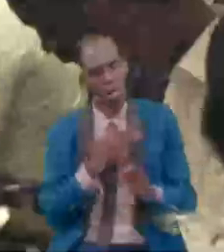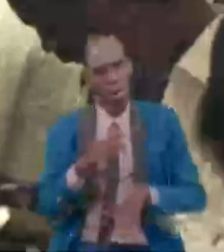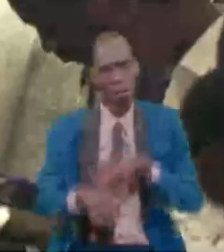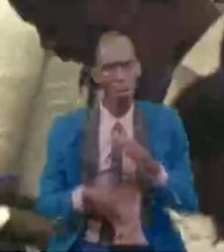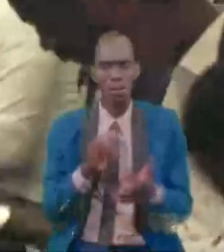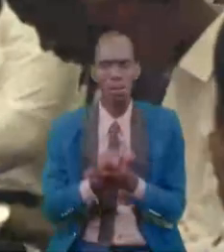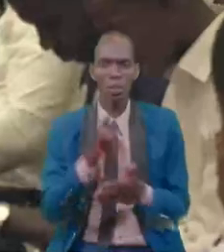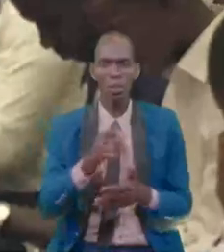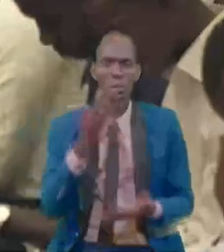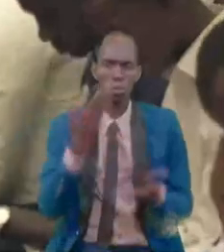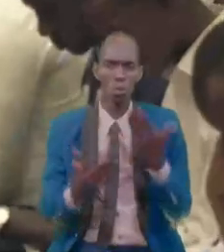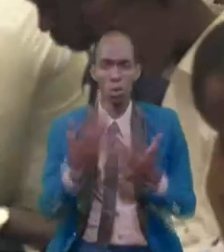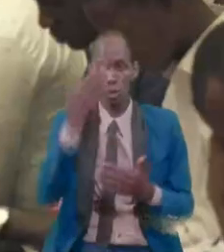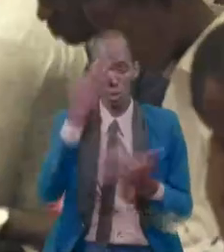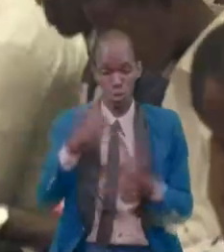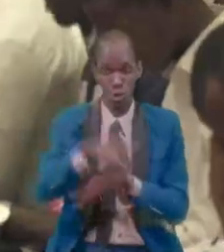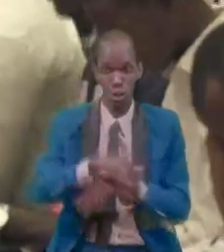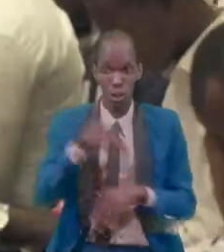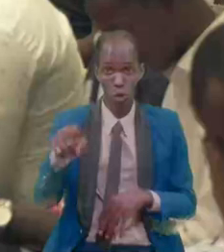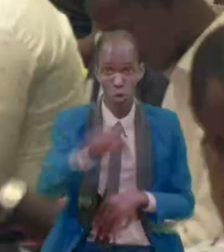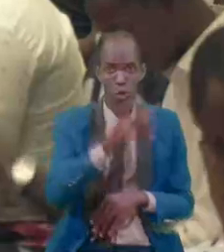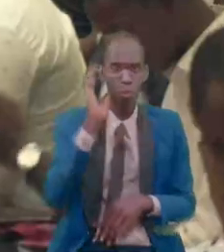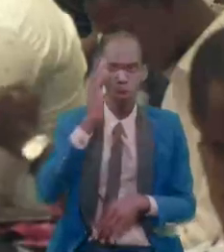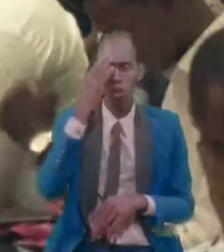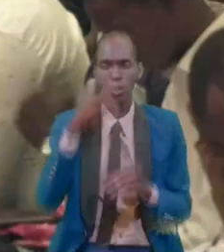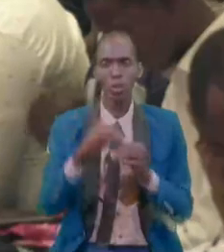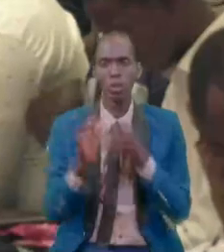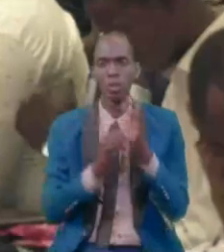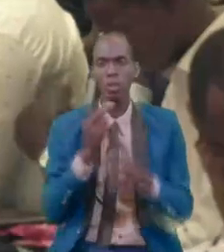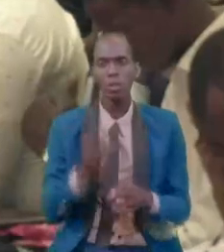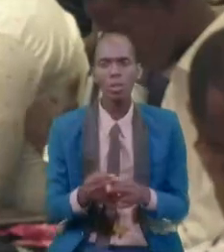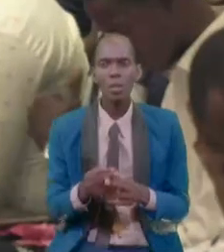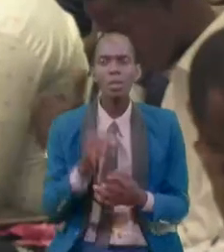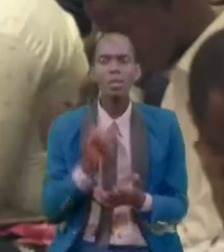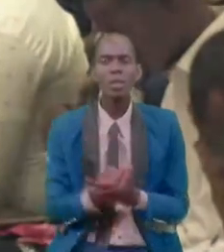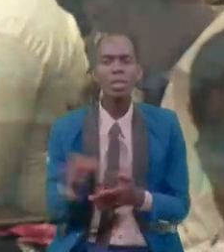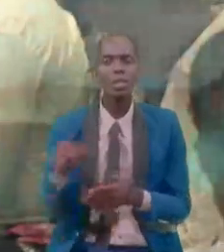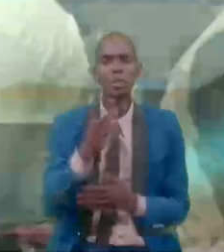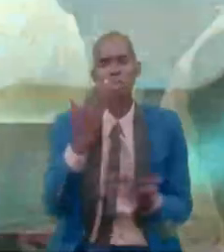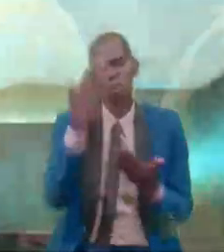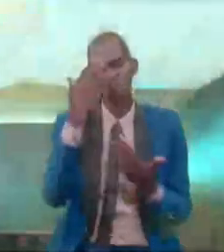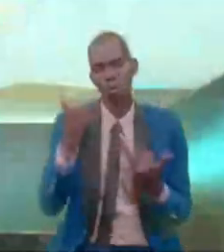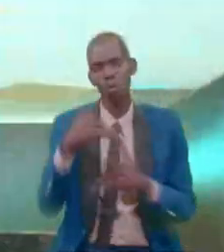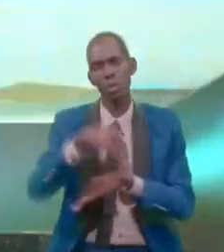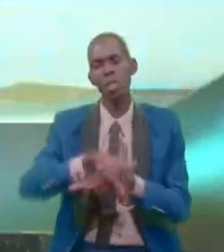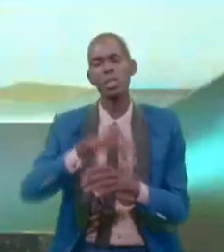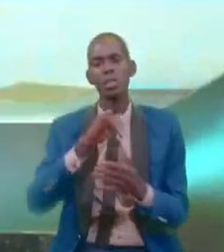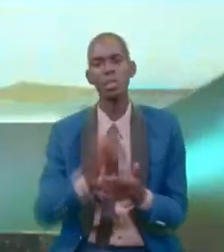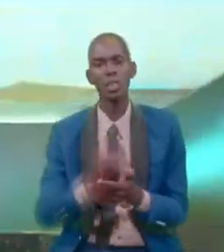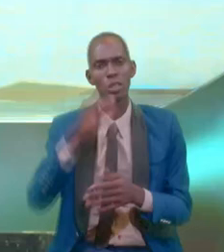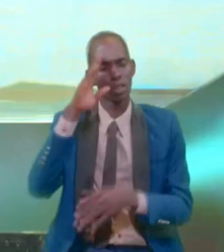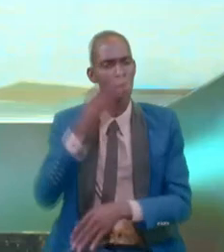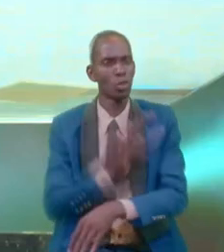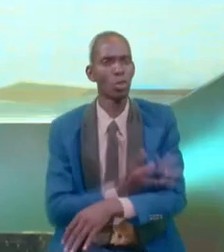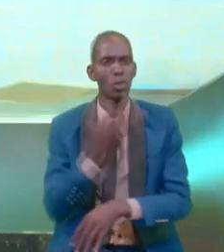Or, afin que vous sachiez, vous allez le savoir ce soir, afin que vous sachiez que le Fils de l'homme a sur la terre le pouvoir